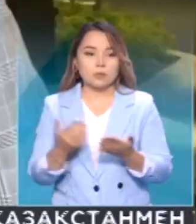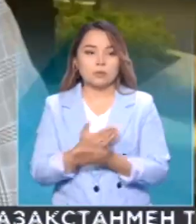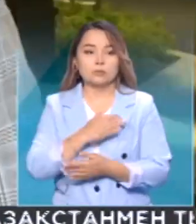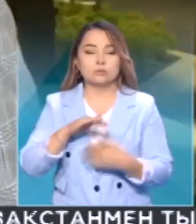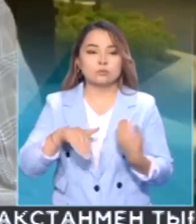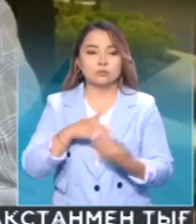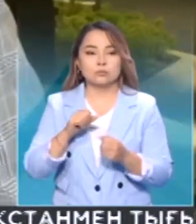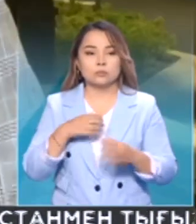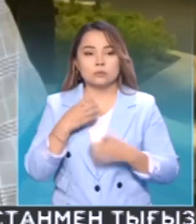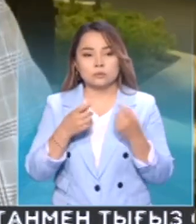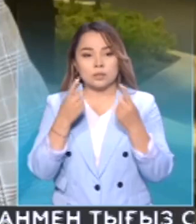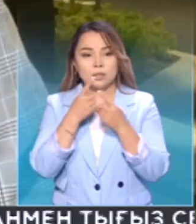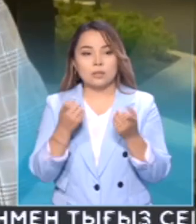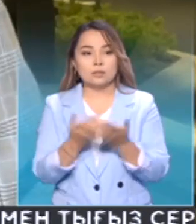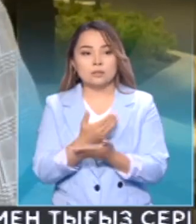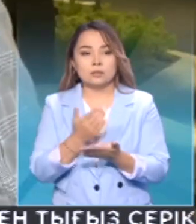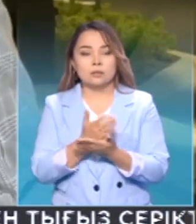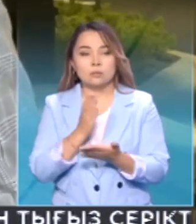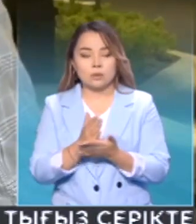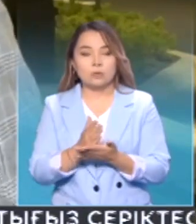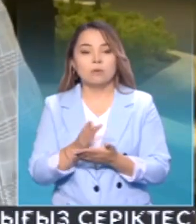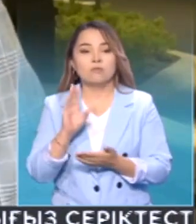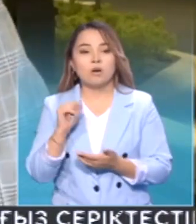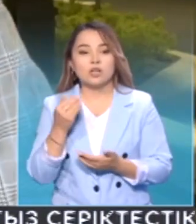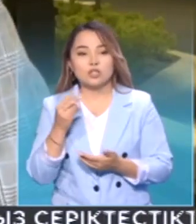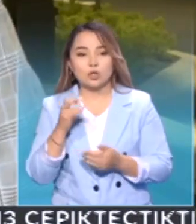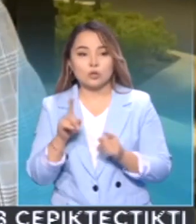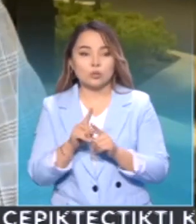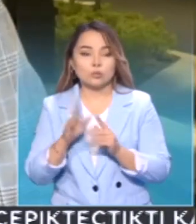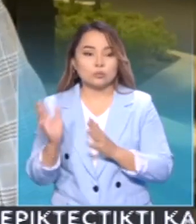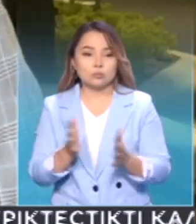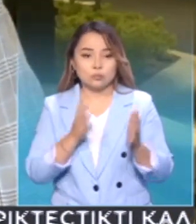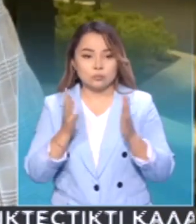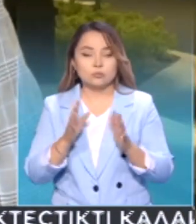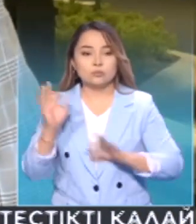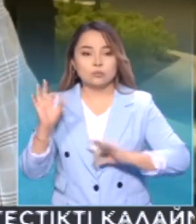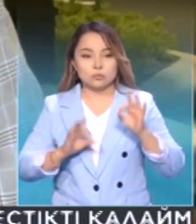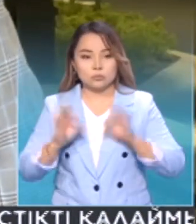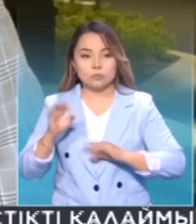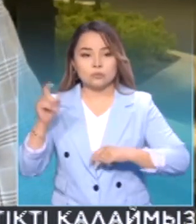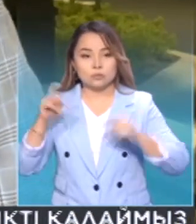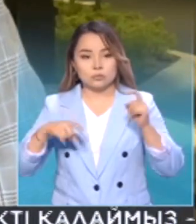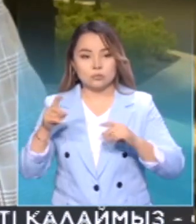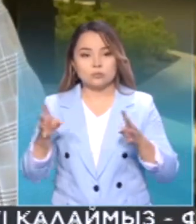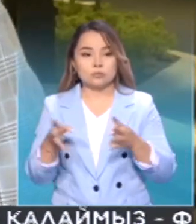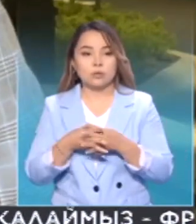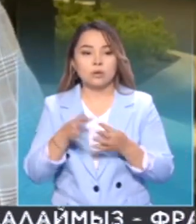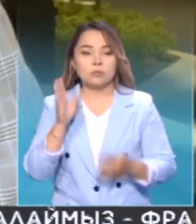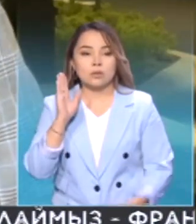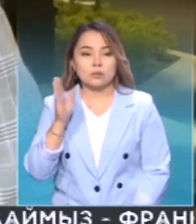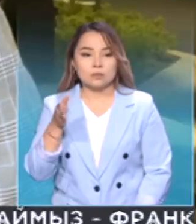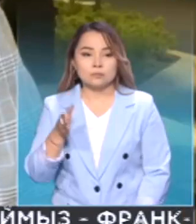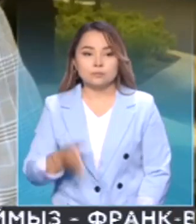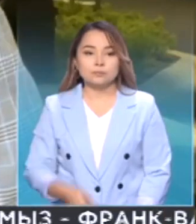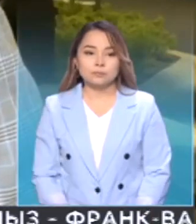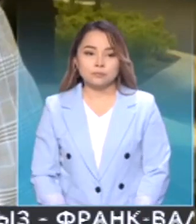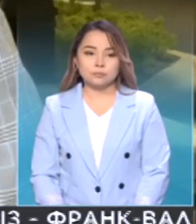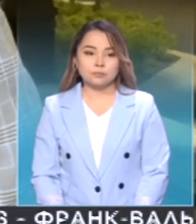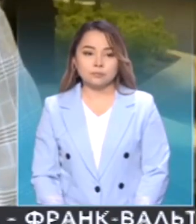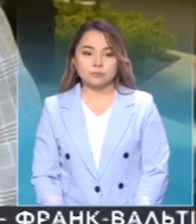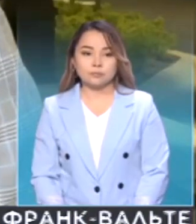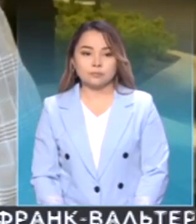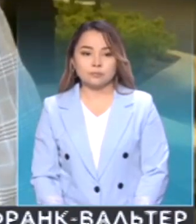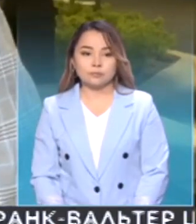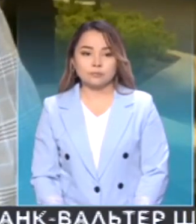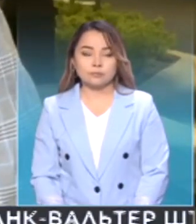санайды. Ел астанасы Вашингтонда да дауыл көтеріліп, тас бұршақ жауы ықтималдығы басым. Жалғас Сәдібекұлы, АқШ,